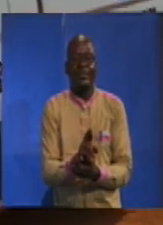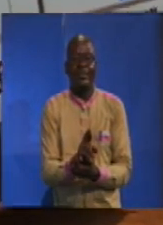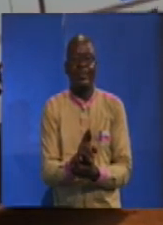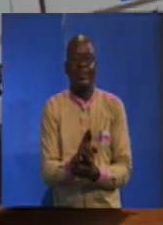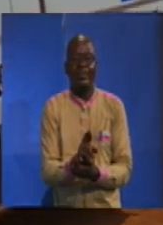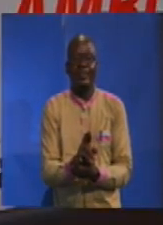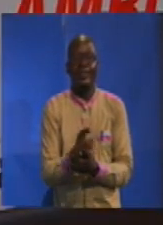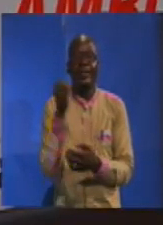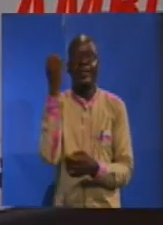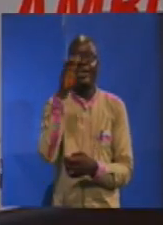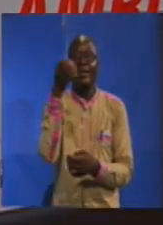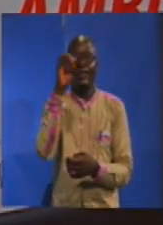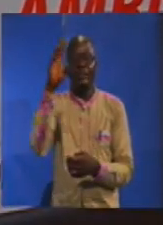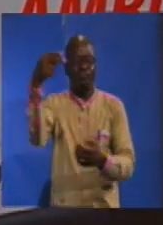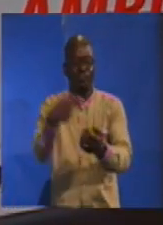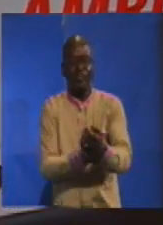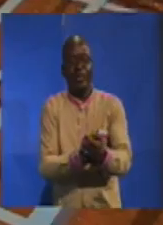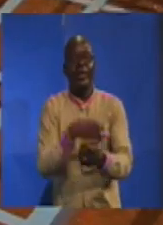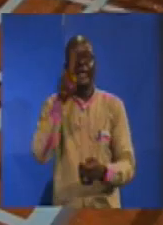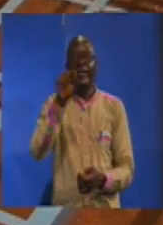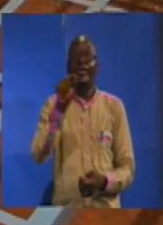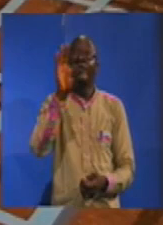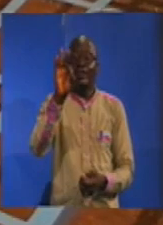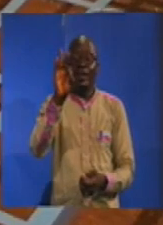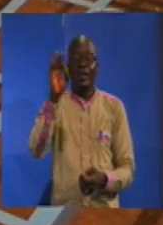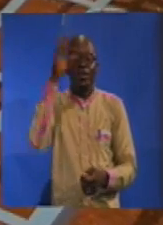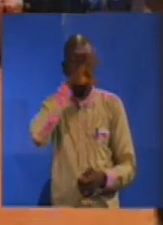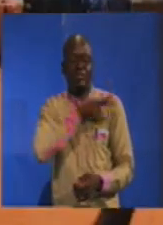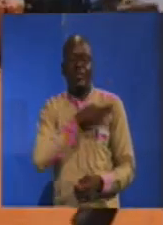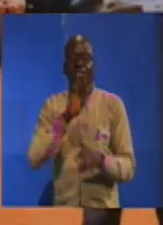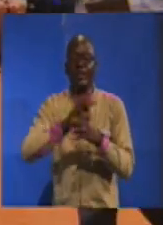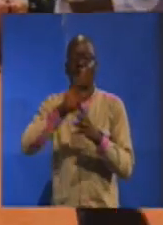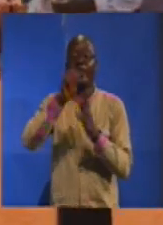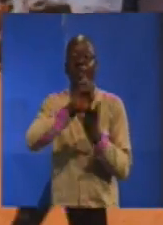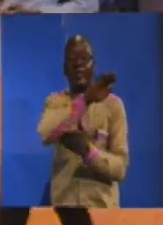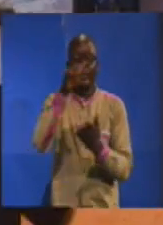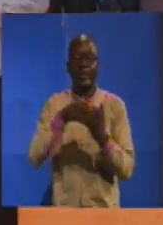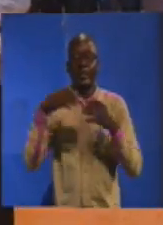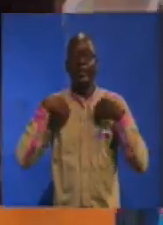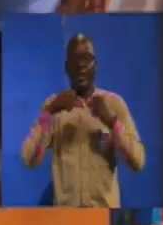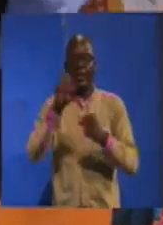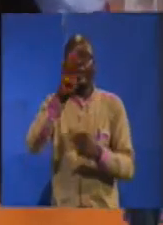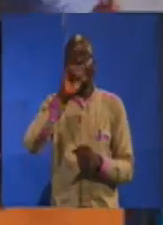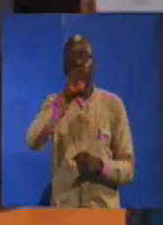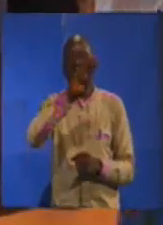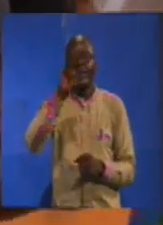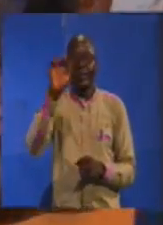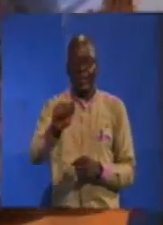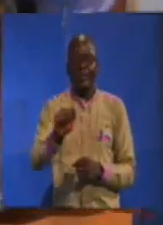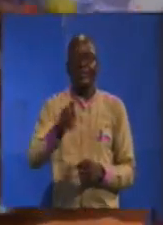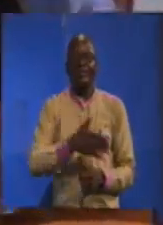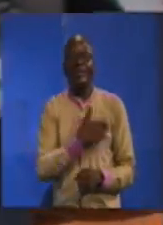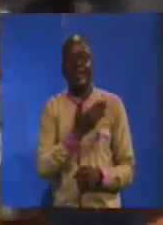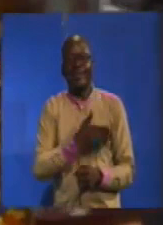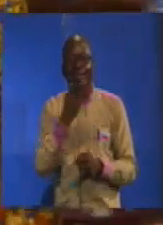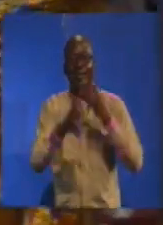Une ambulance flambant neuve et 25 lits d'hôpital au profit de la formation sanitaire de Bama. De la joie donc au sein de la